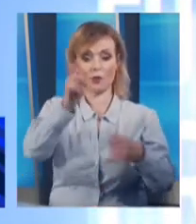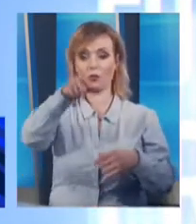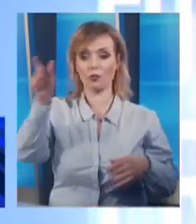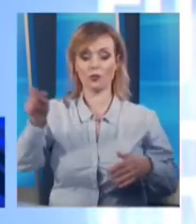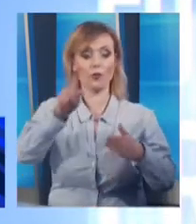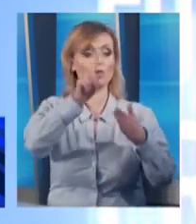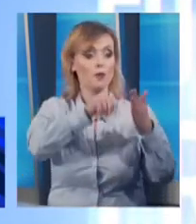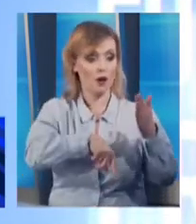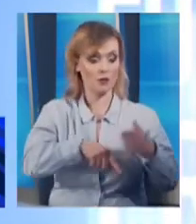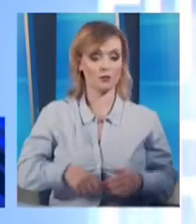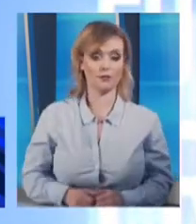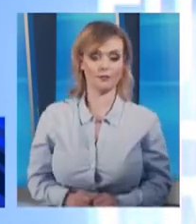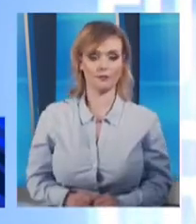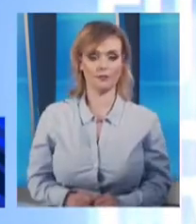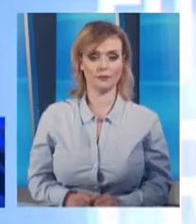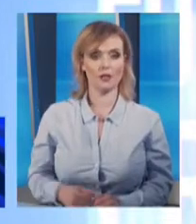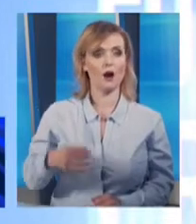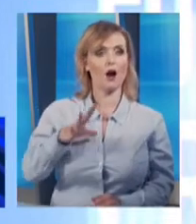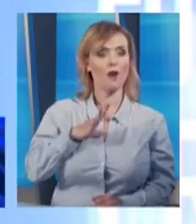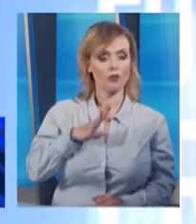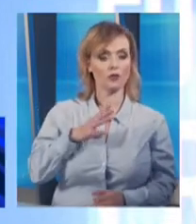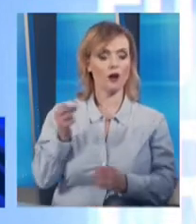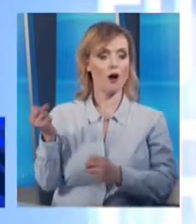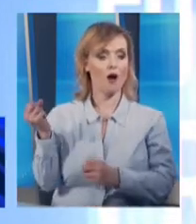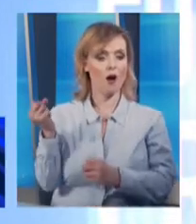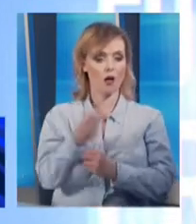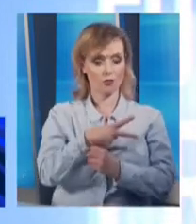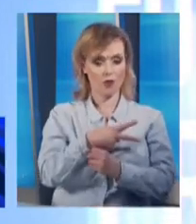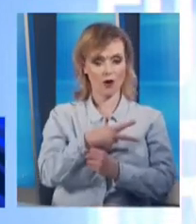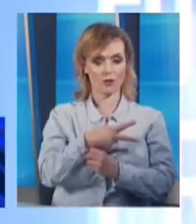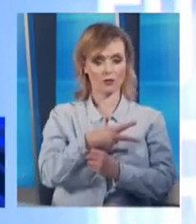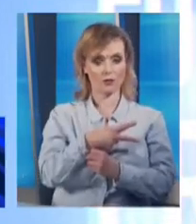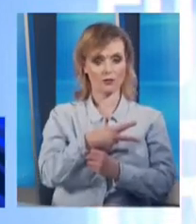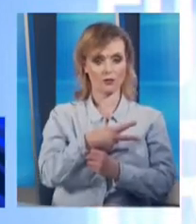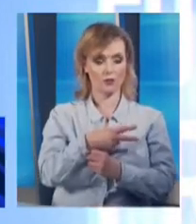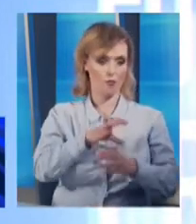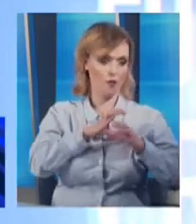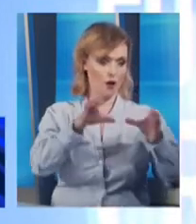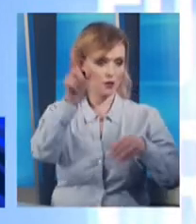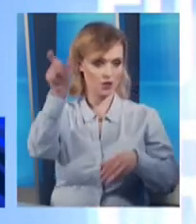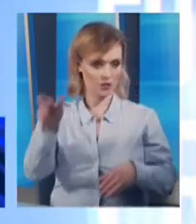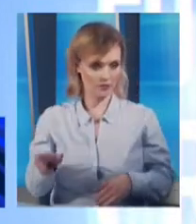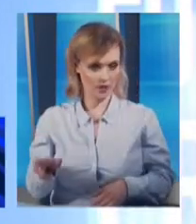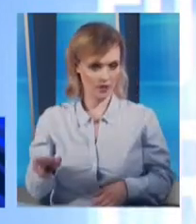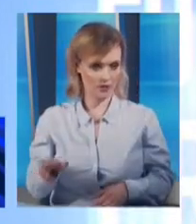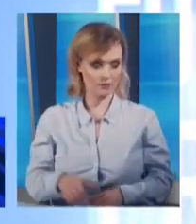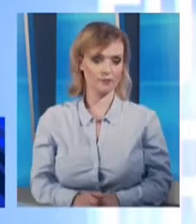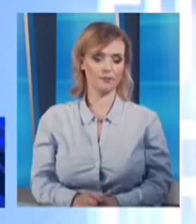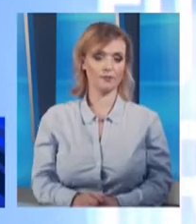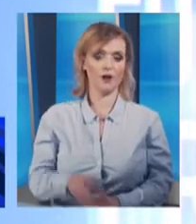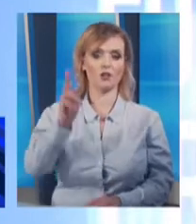speranță. A fost alungat un oligarh, un